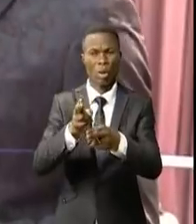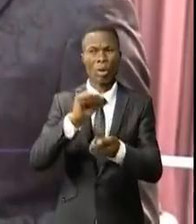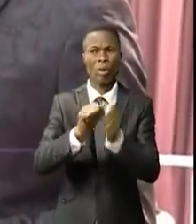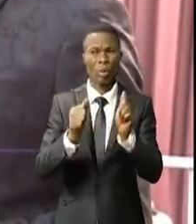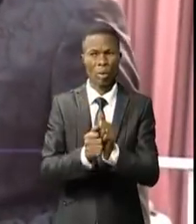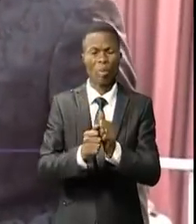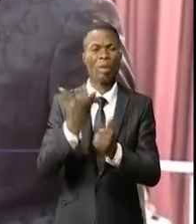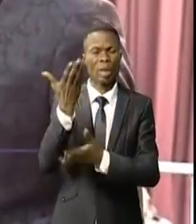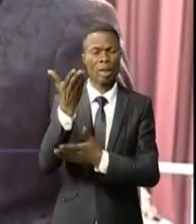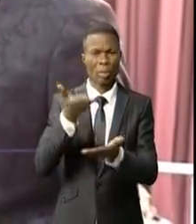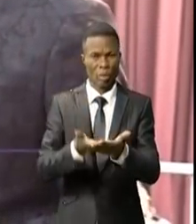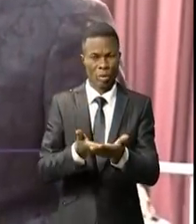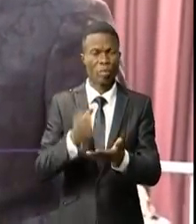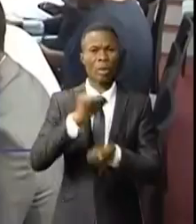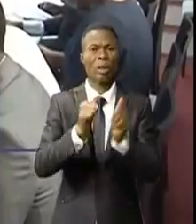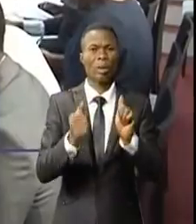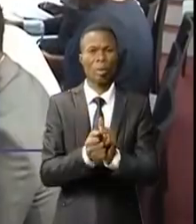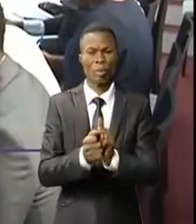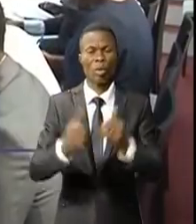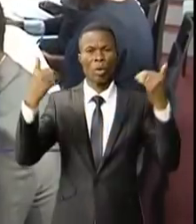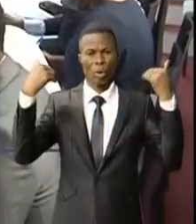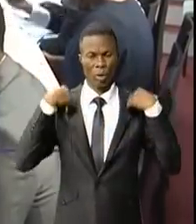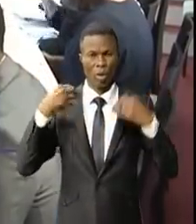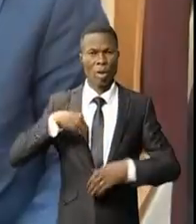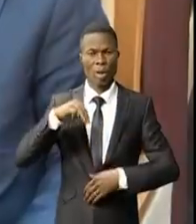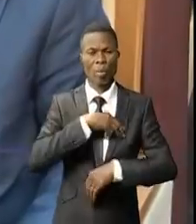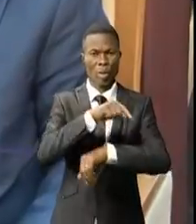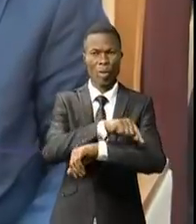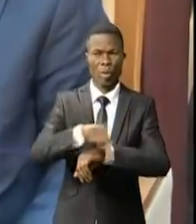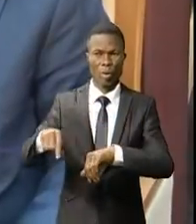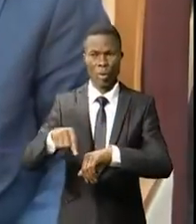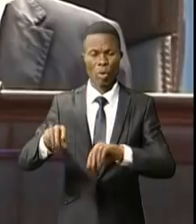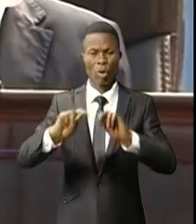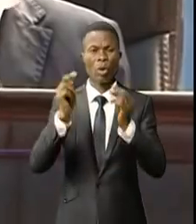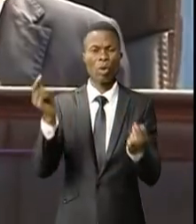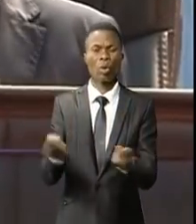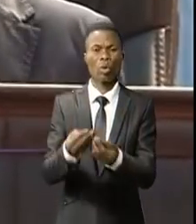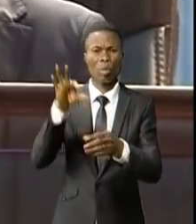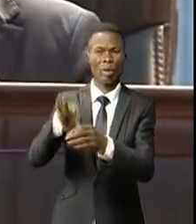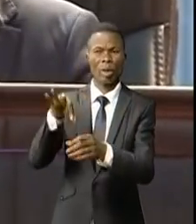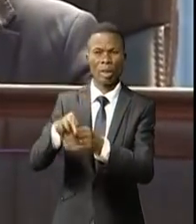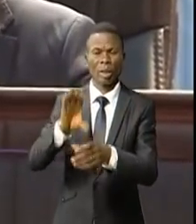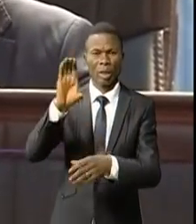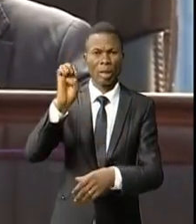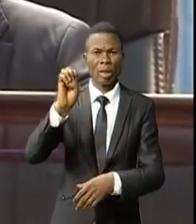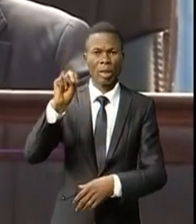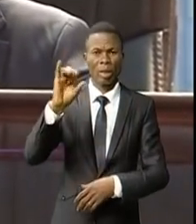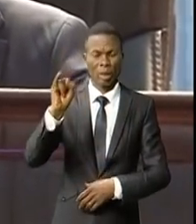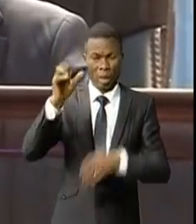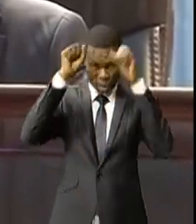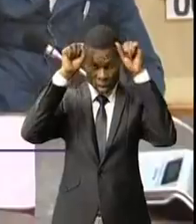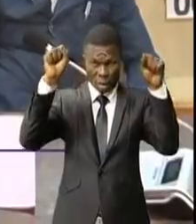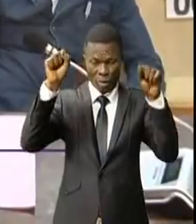des amendements. Au sujet des animateurs des membres du bureau de la Commission électorale nationale indépendante, le président de